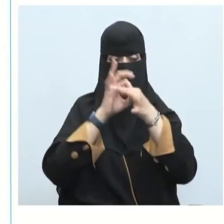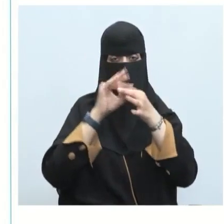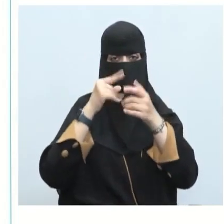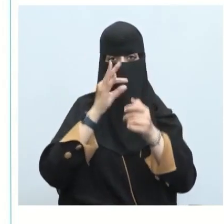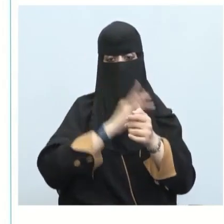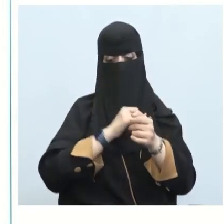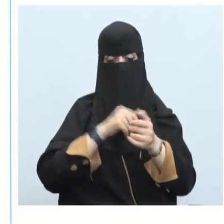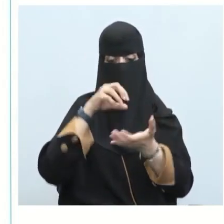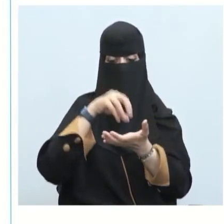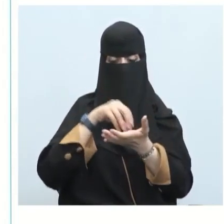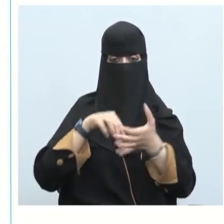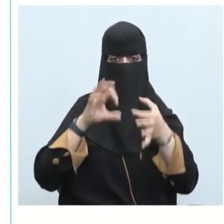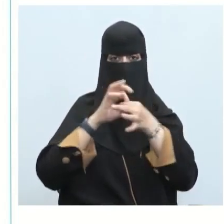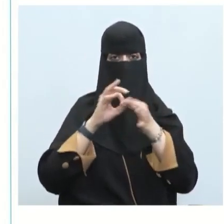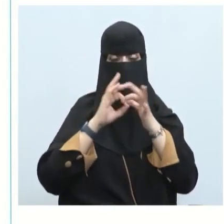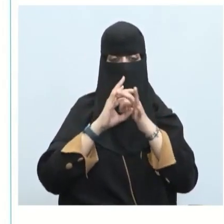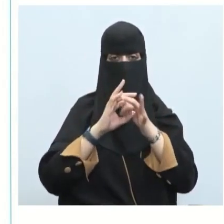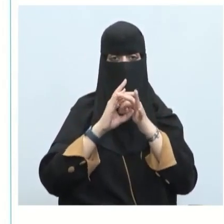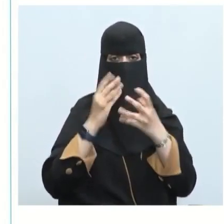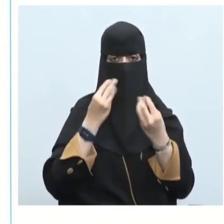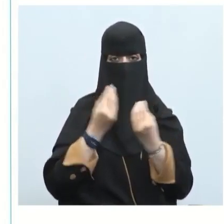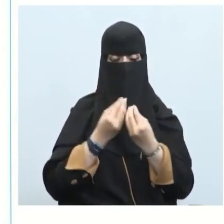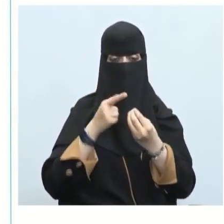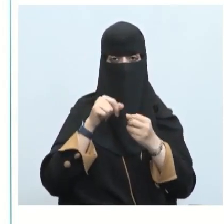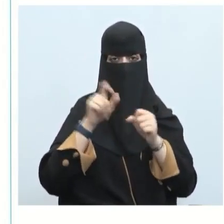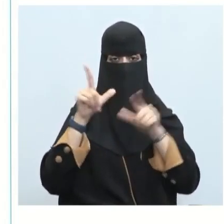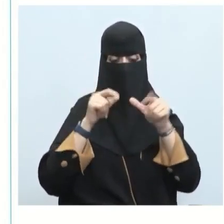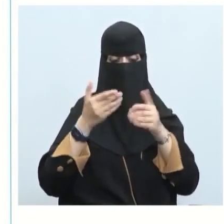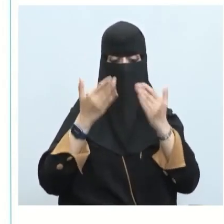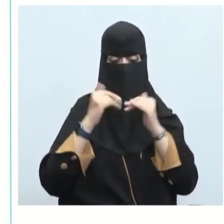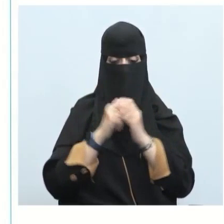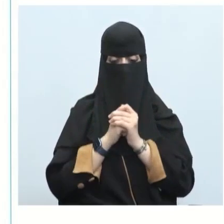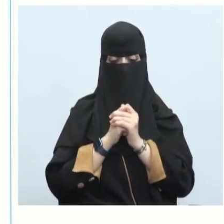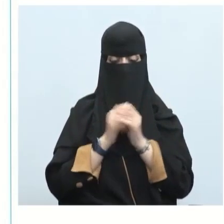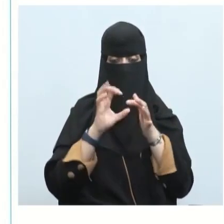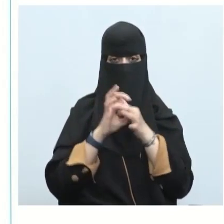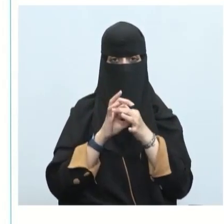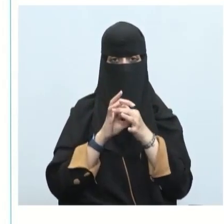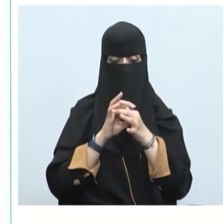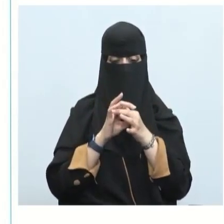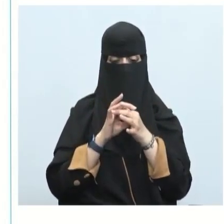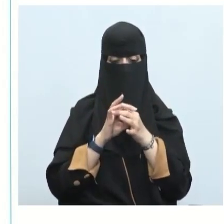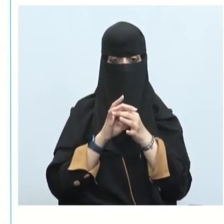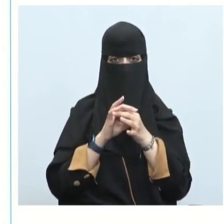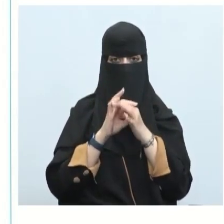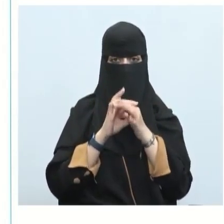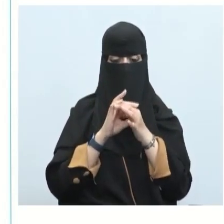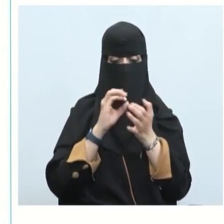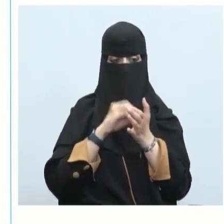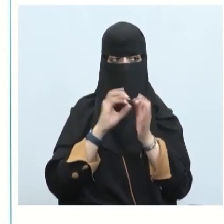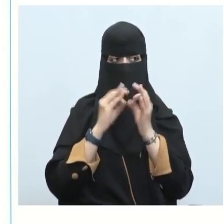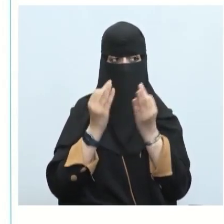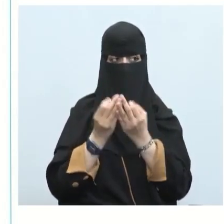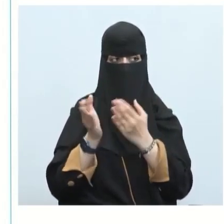مفيده مثل التواصل مع الموقع وروابط الوصول الى مواقع التواصل